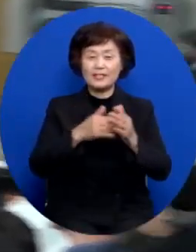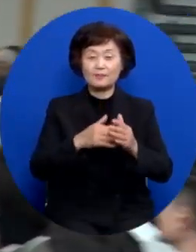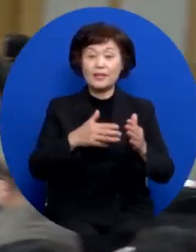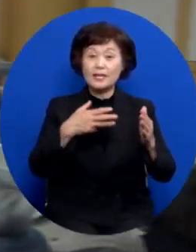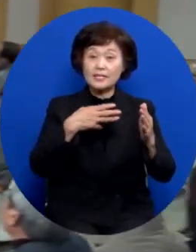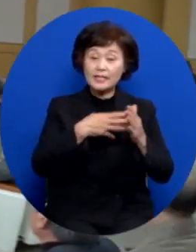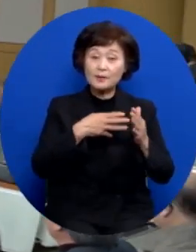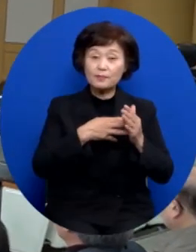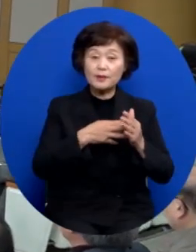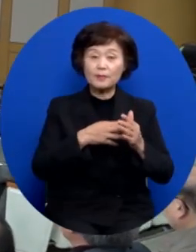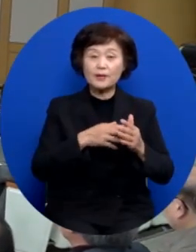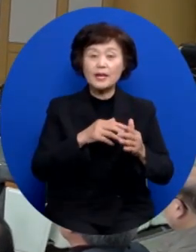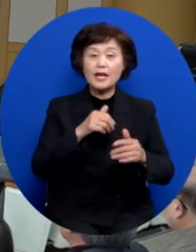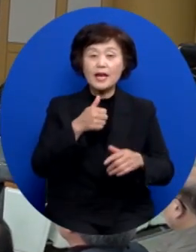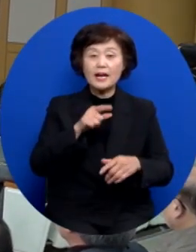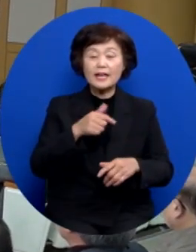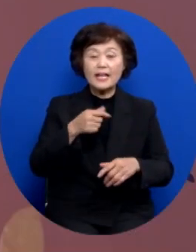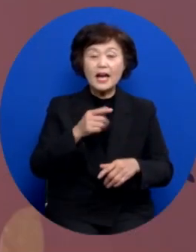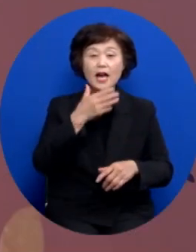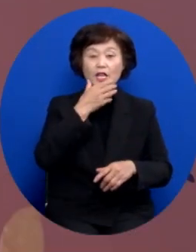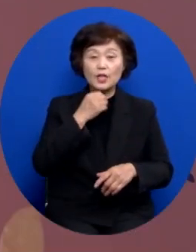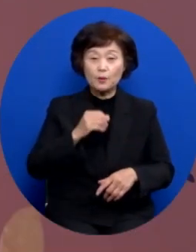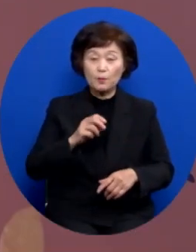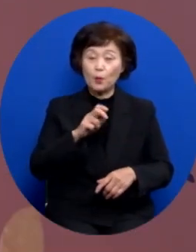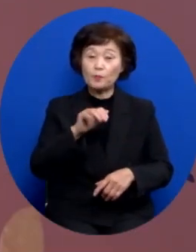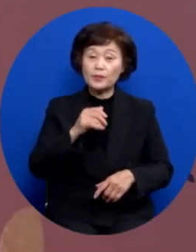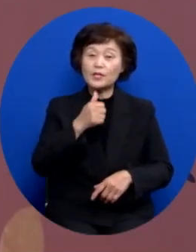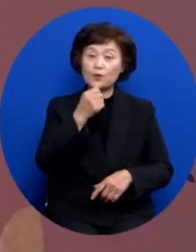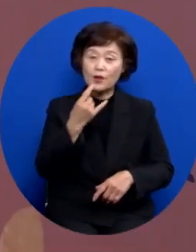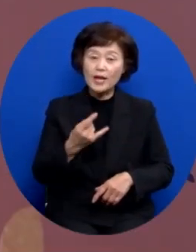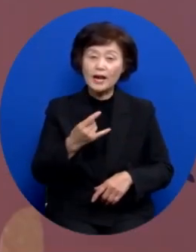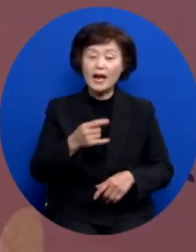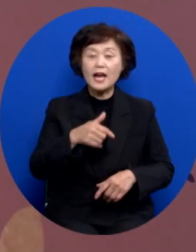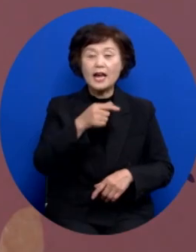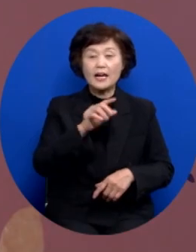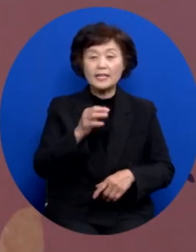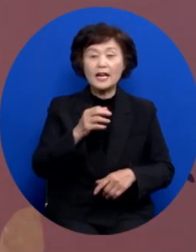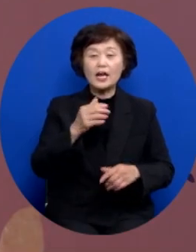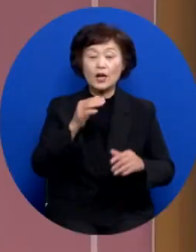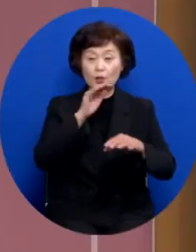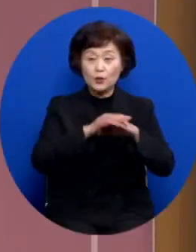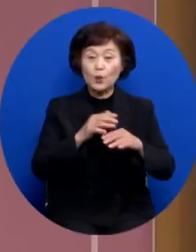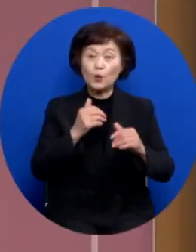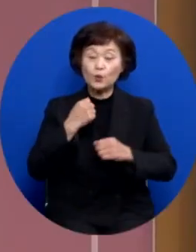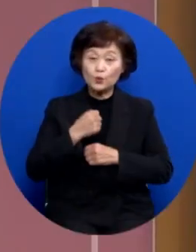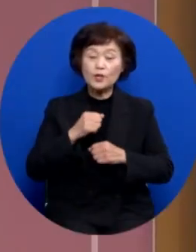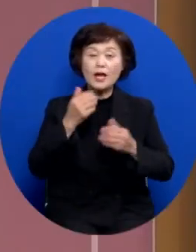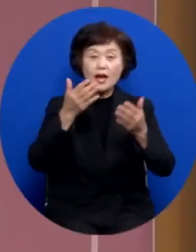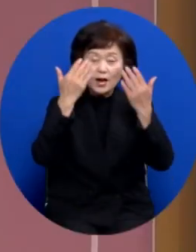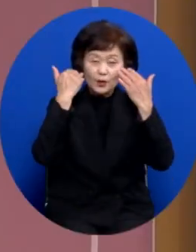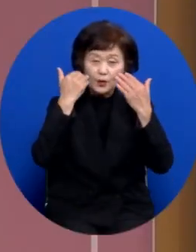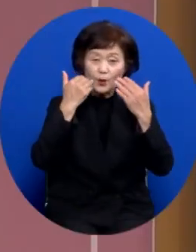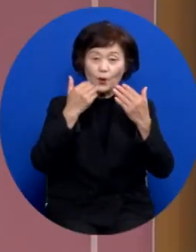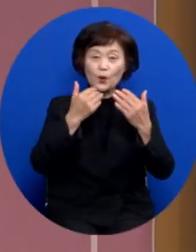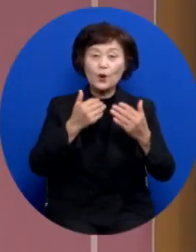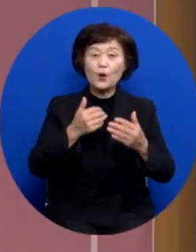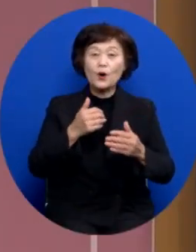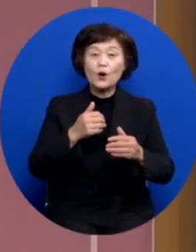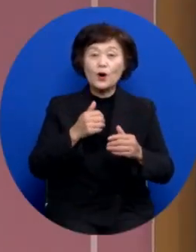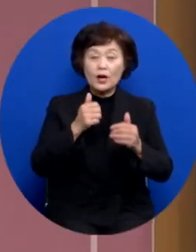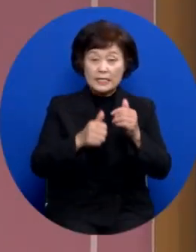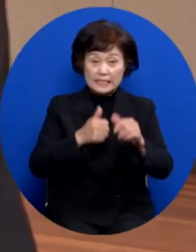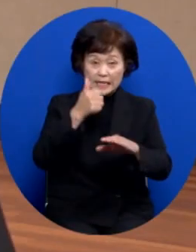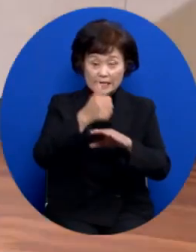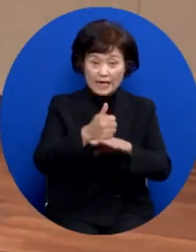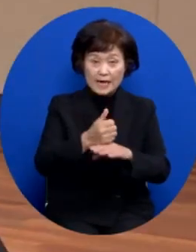재단법인 가나안 복민회가 이사장 취임식과 가나안 농군학교 교장 이취임식을 진행했습니다.